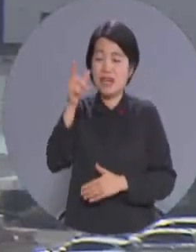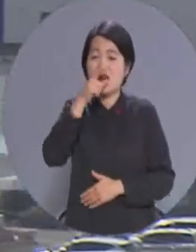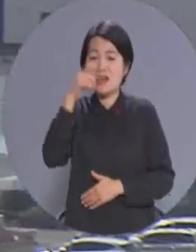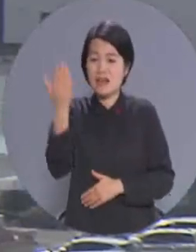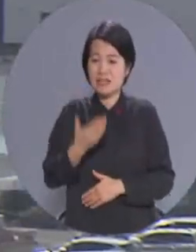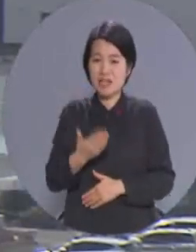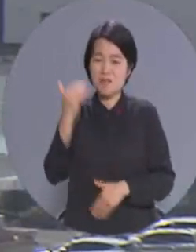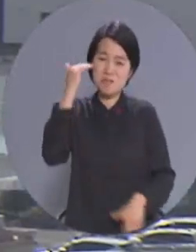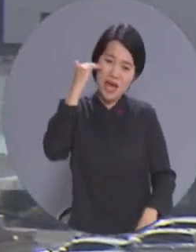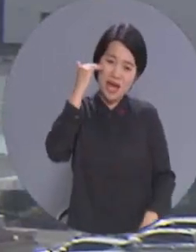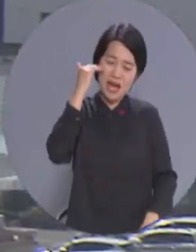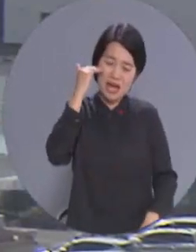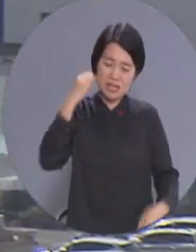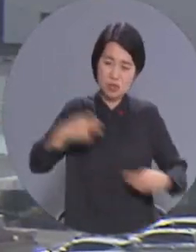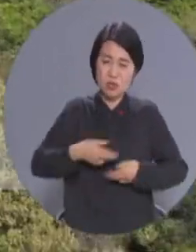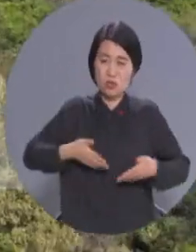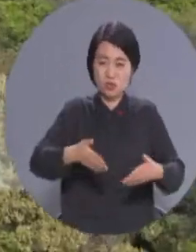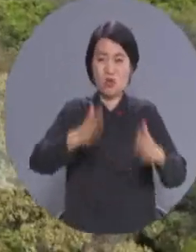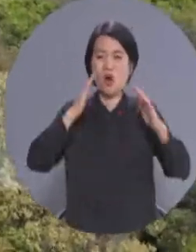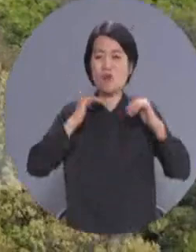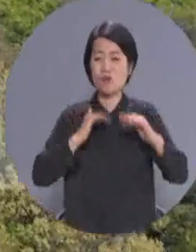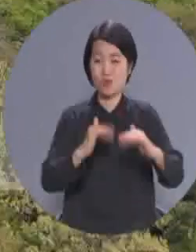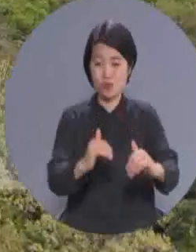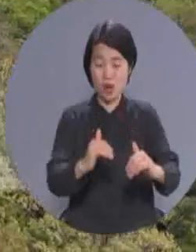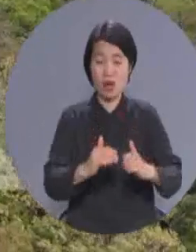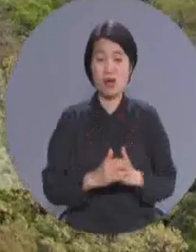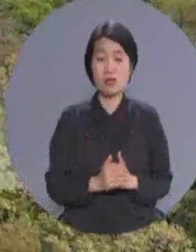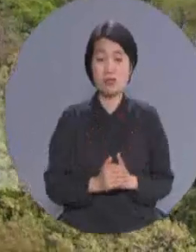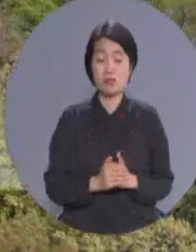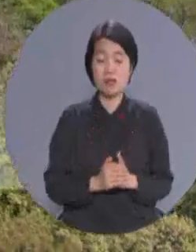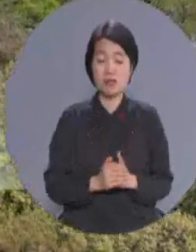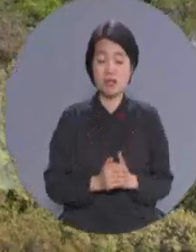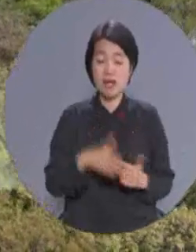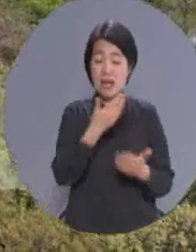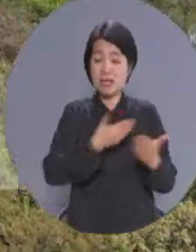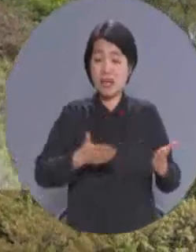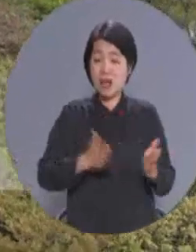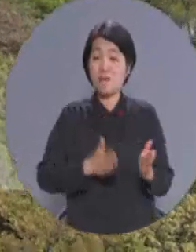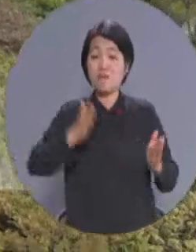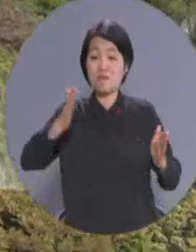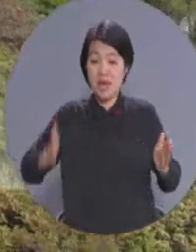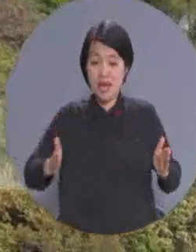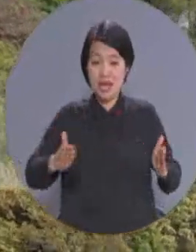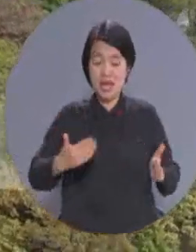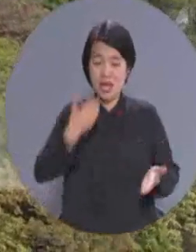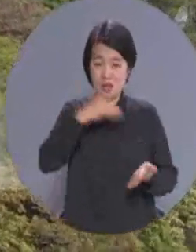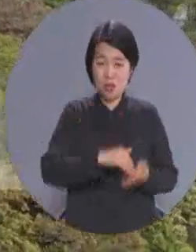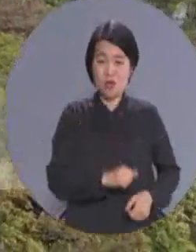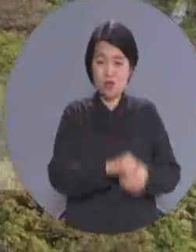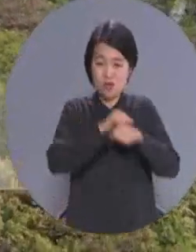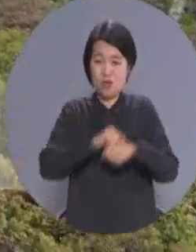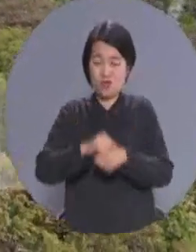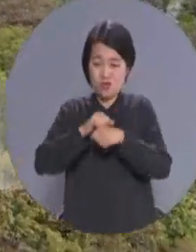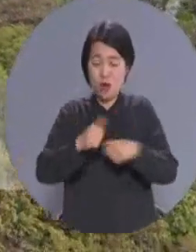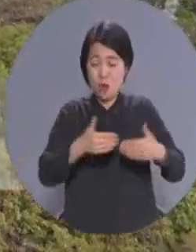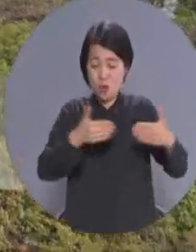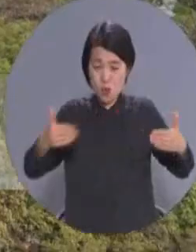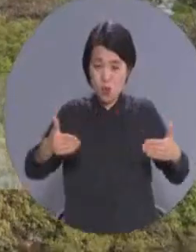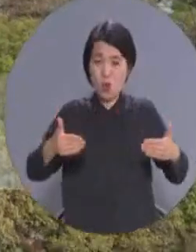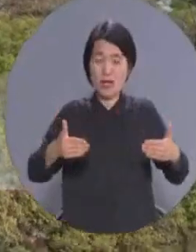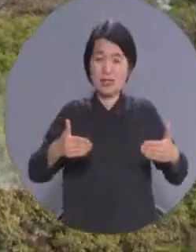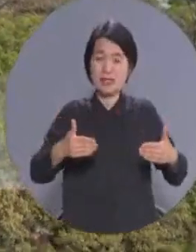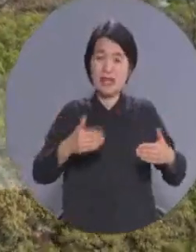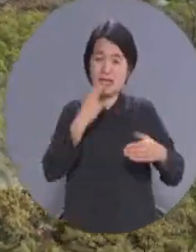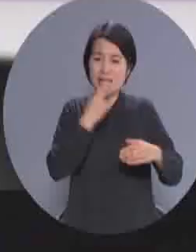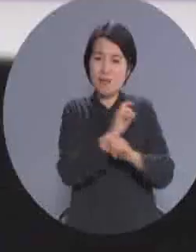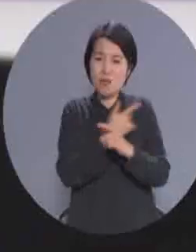강변 도로의 철거로 시작됩니다 이와 함께 하천의 폭을 넓히고 제방의 생태축을 보하는 사업들도 이루어질 것으로